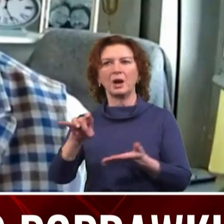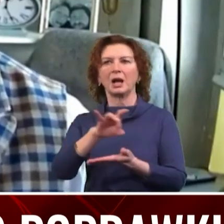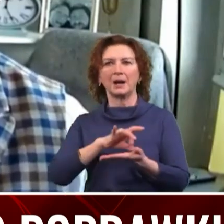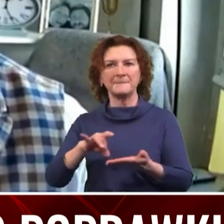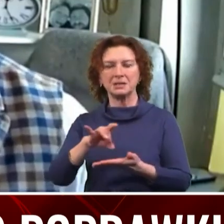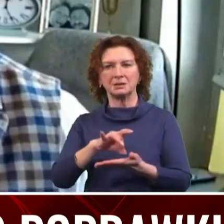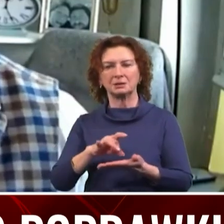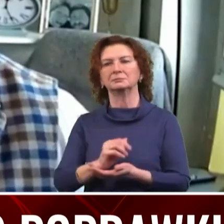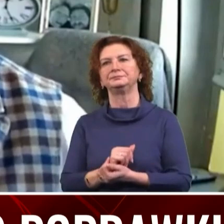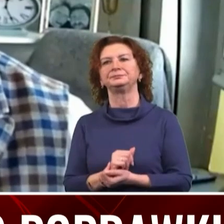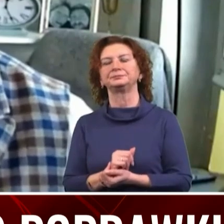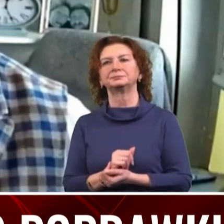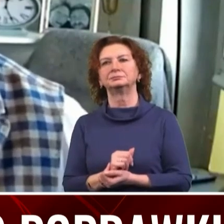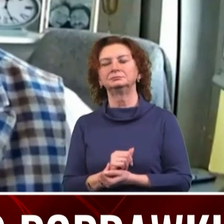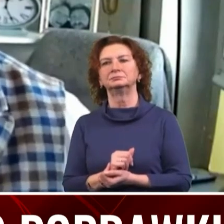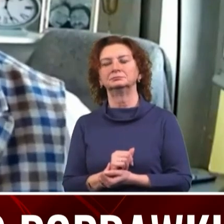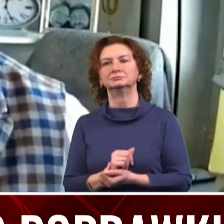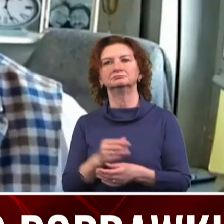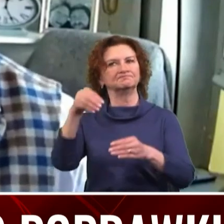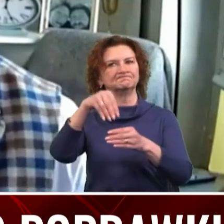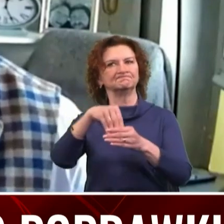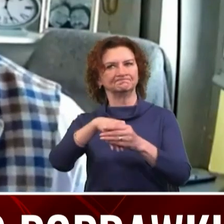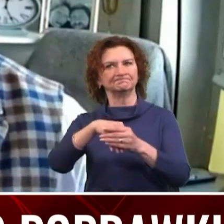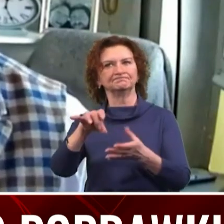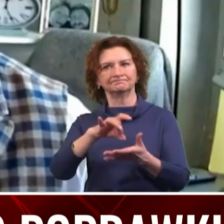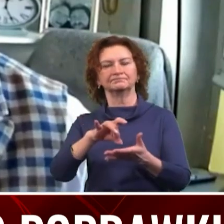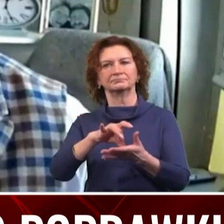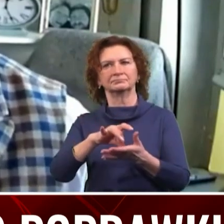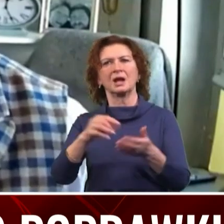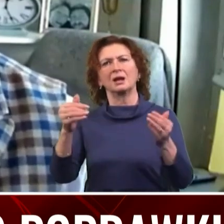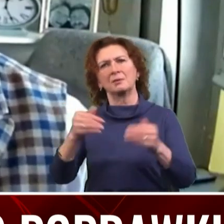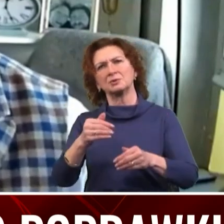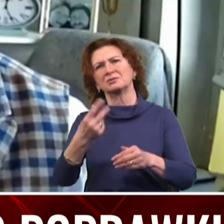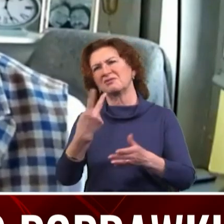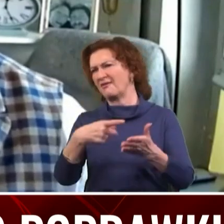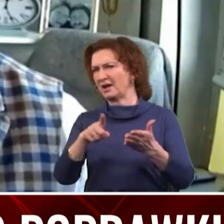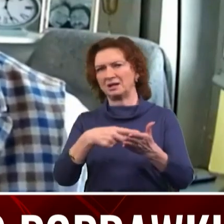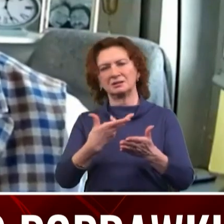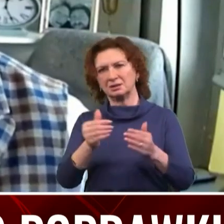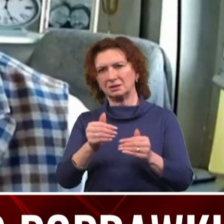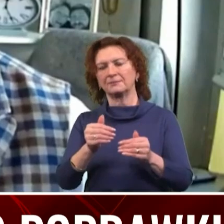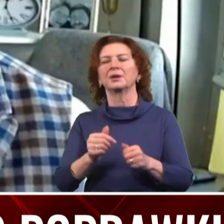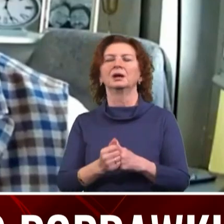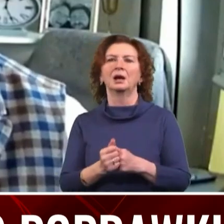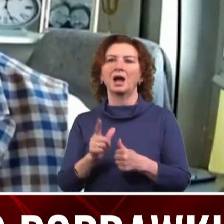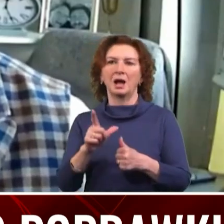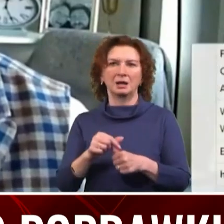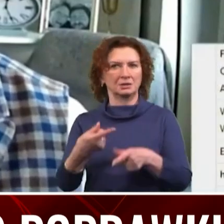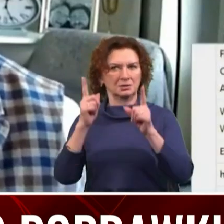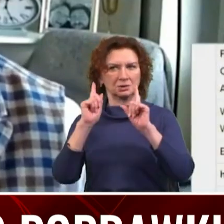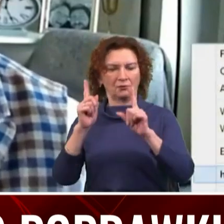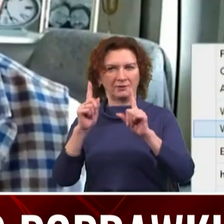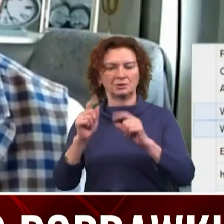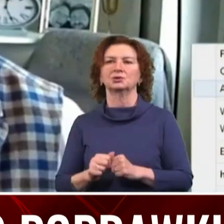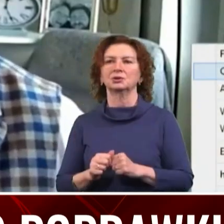terytorialnego. No, może powiedzenie, że 2 razy to jest zbyt mocno powiedziane, ale zauważcie państwo taką rzecz, że